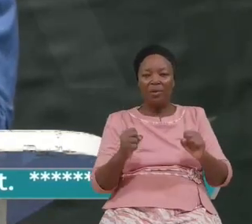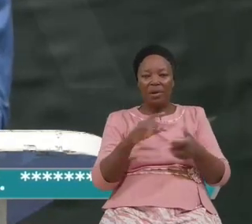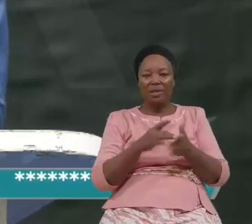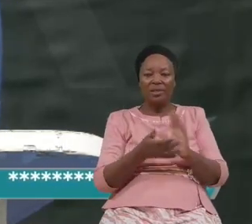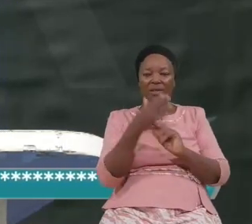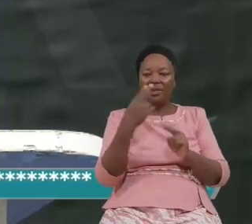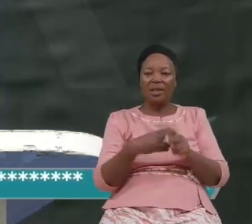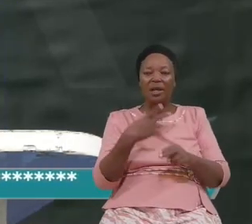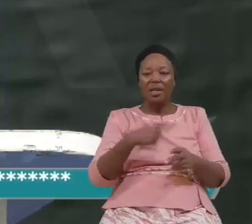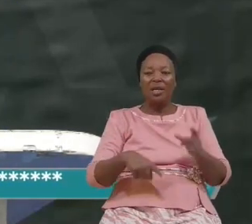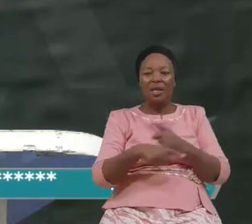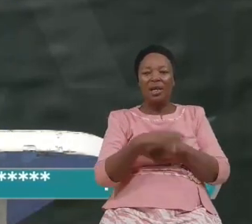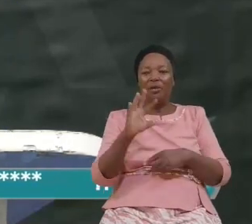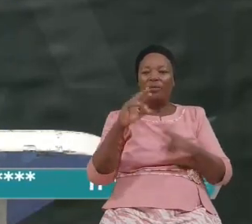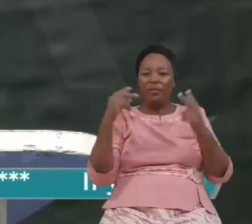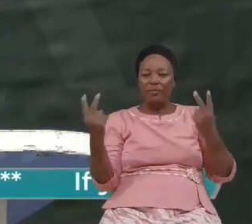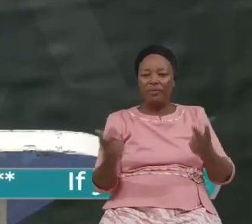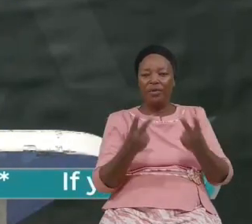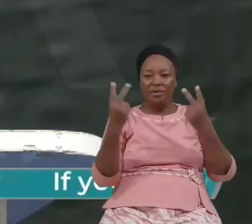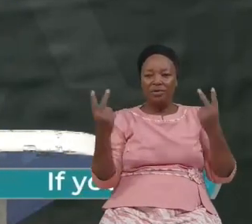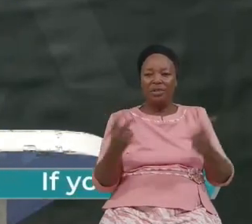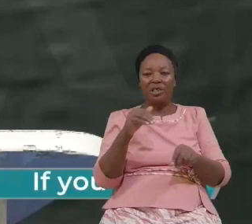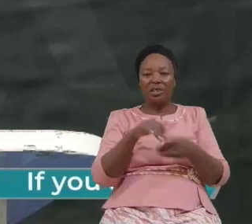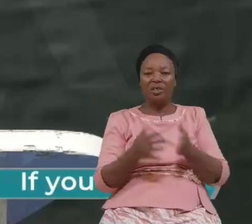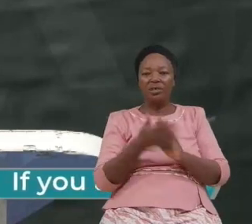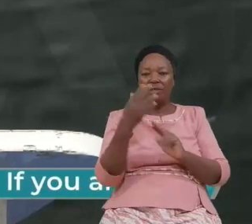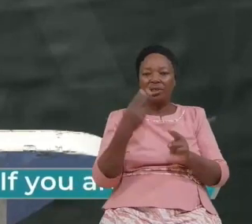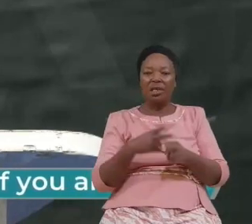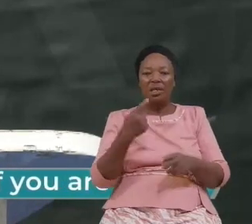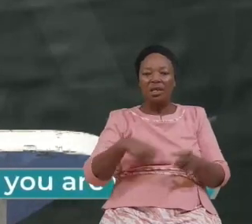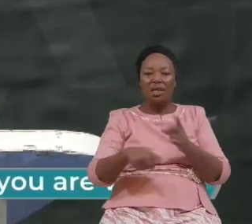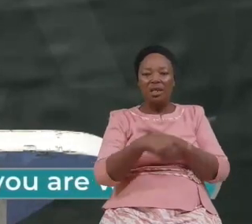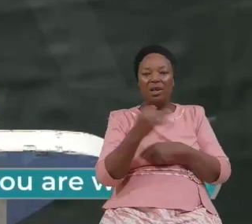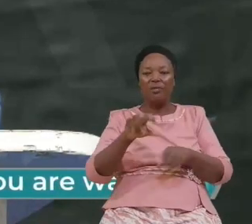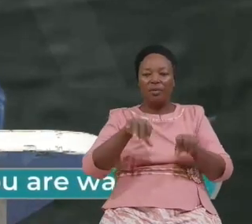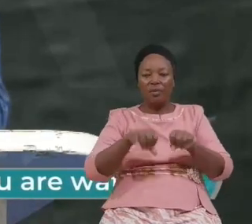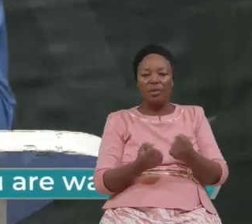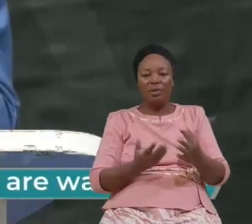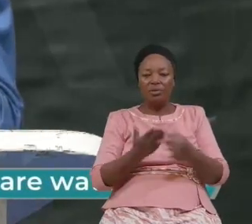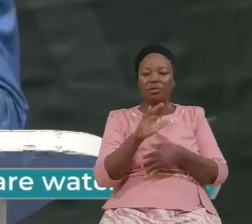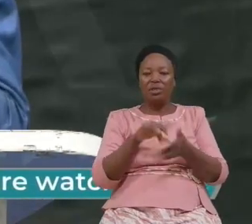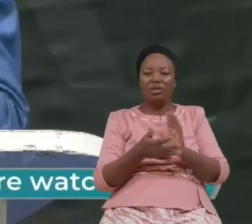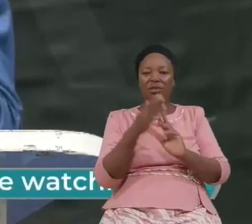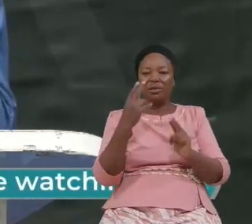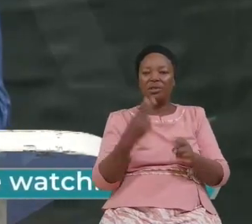de votre victoire doit être percé